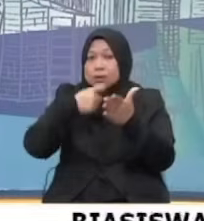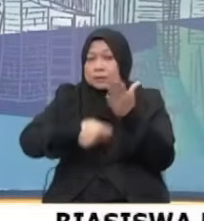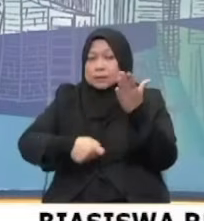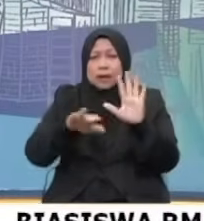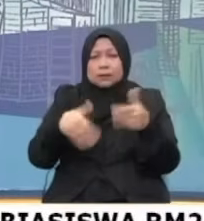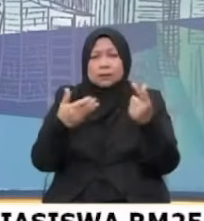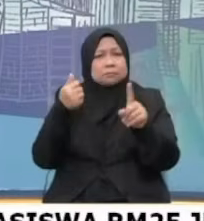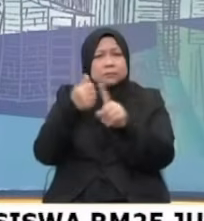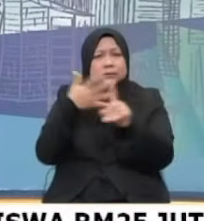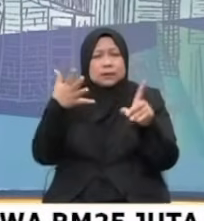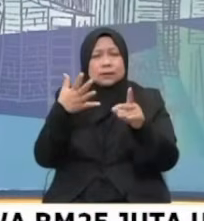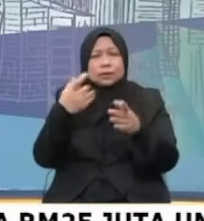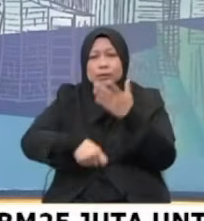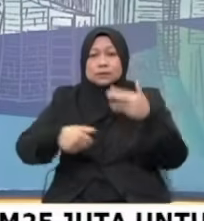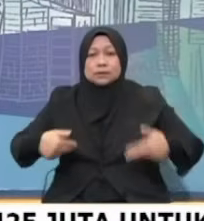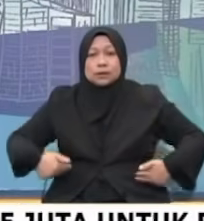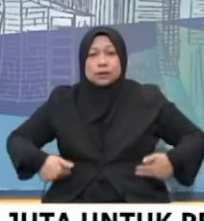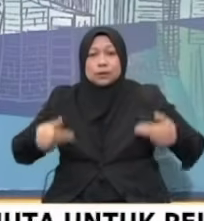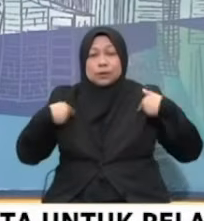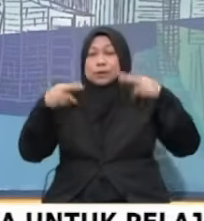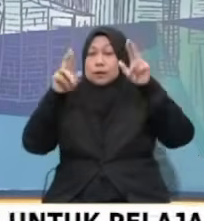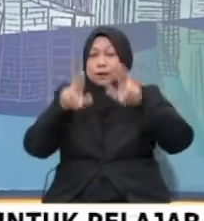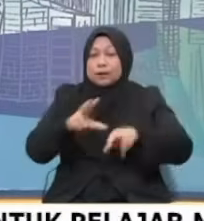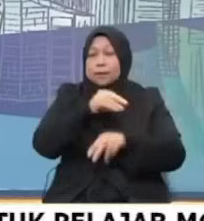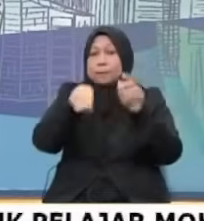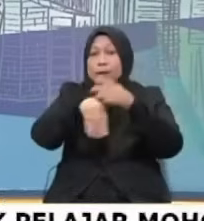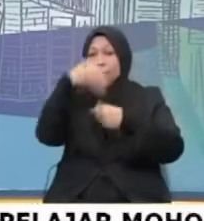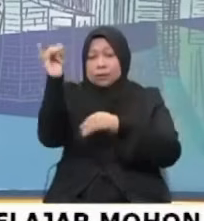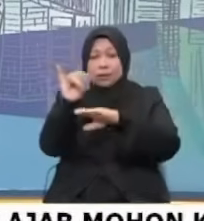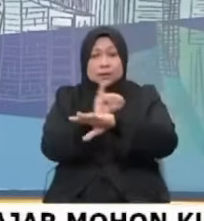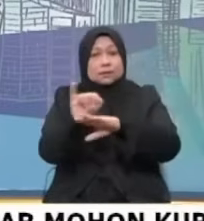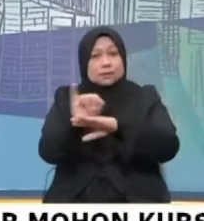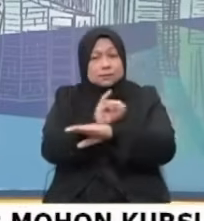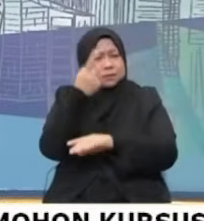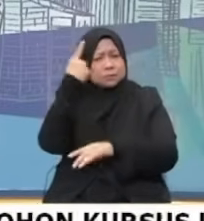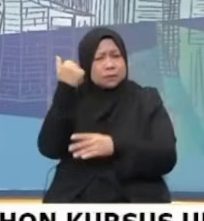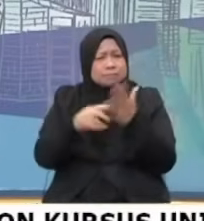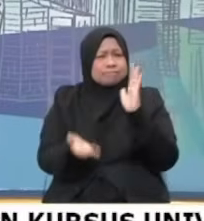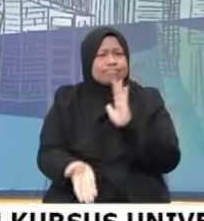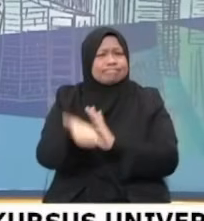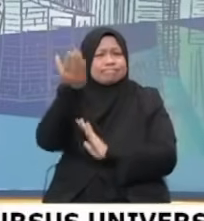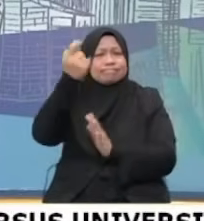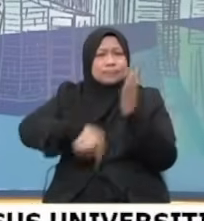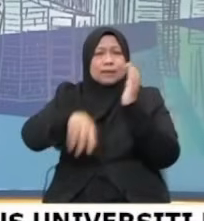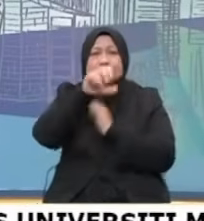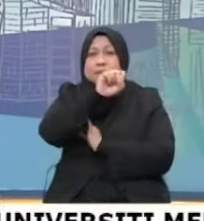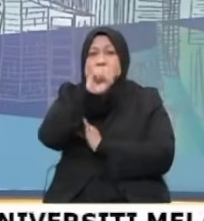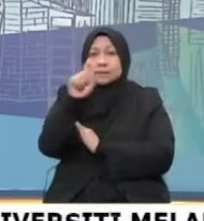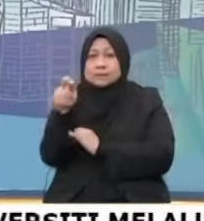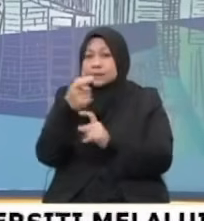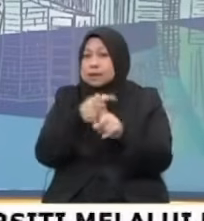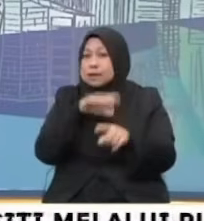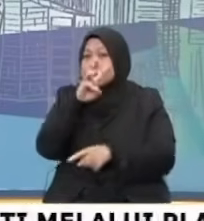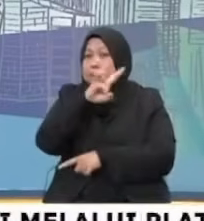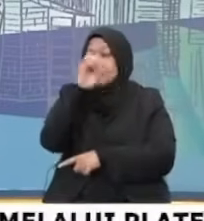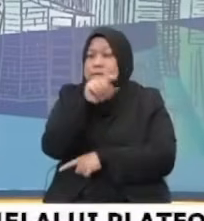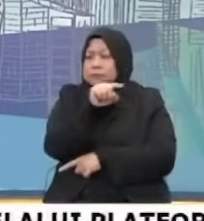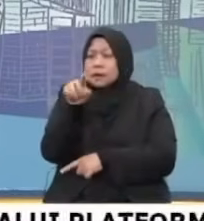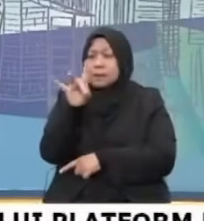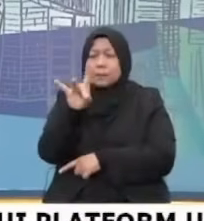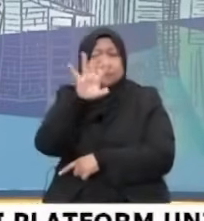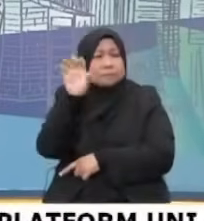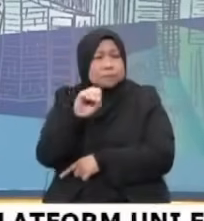kesan terhadap kos Sara hidup rakyat dan kos pengeluaran industri akibat kenaikan Cukai sst daripada 6% kepada